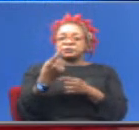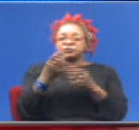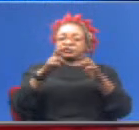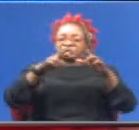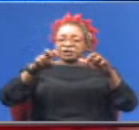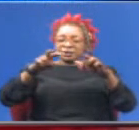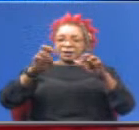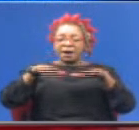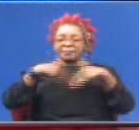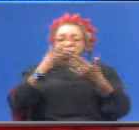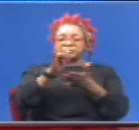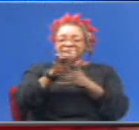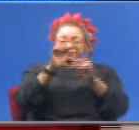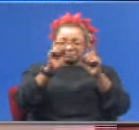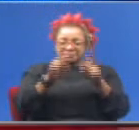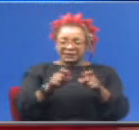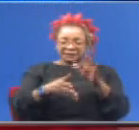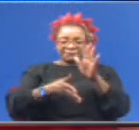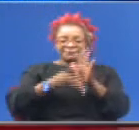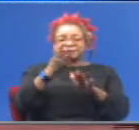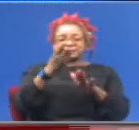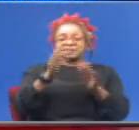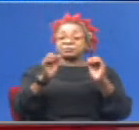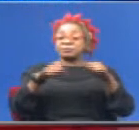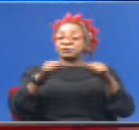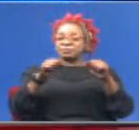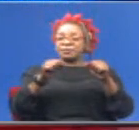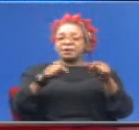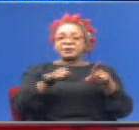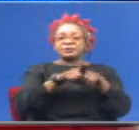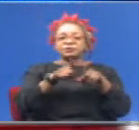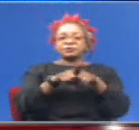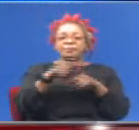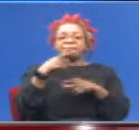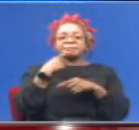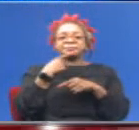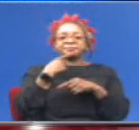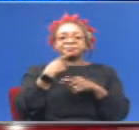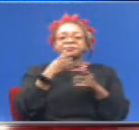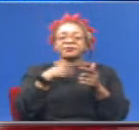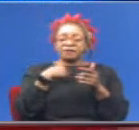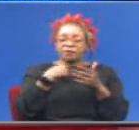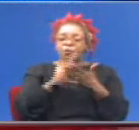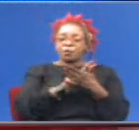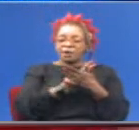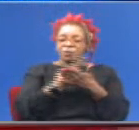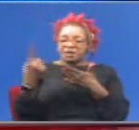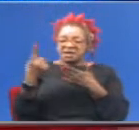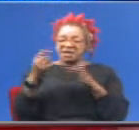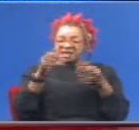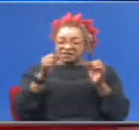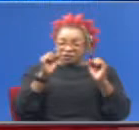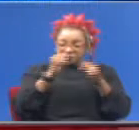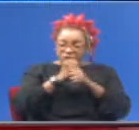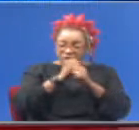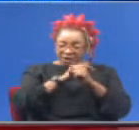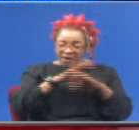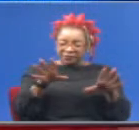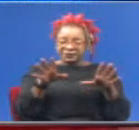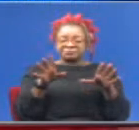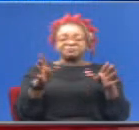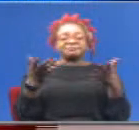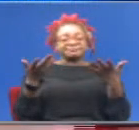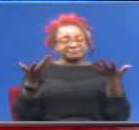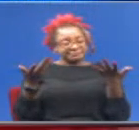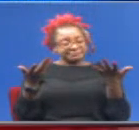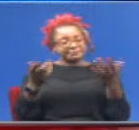iundwe haraka iwezekanavyo, na kusema kwamba wana makataa ya wiki moja, iwapo basi hili halitatekelezwa watarudi